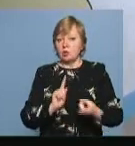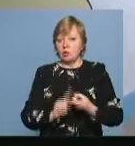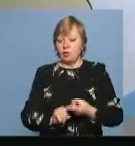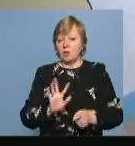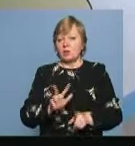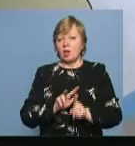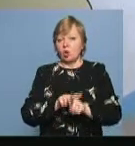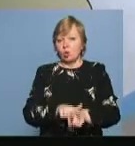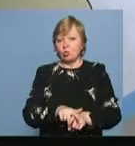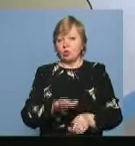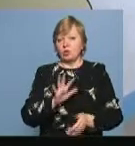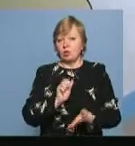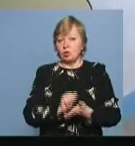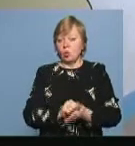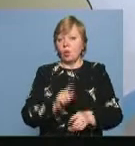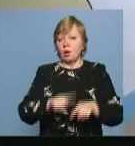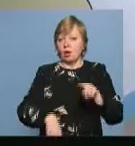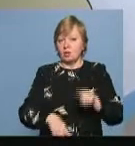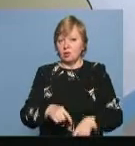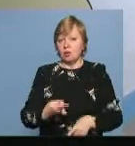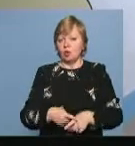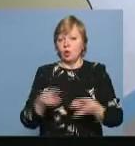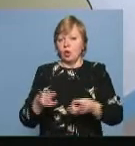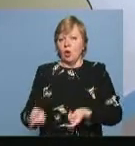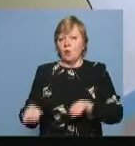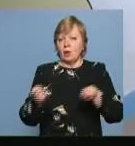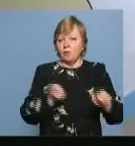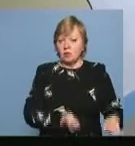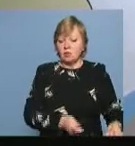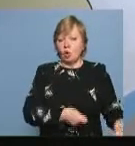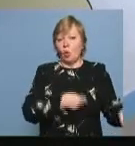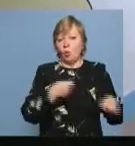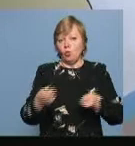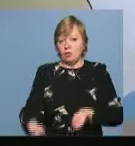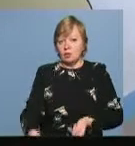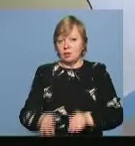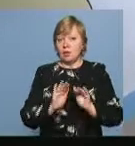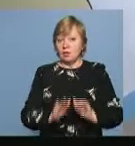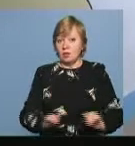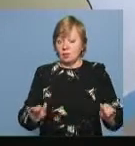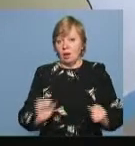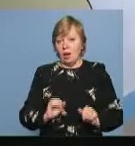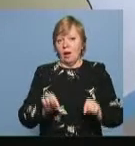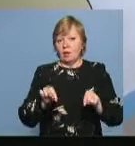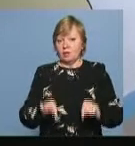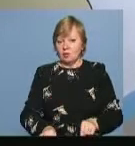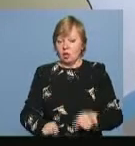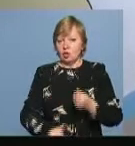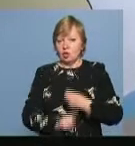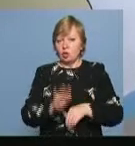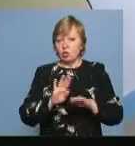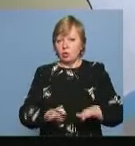загруженностью родителей, которым нужно привести детей, увести. Вот. А здесь они начали